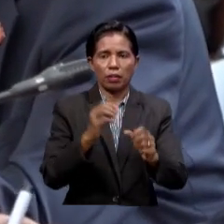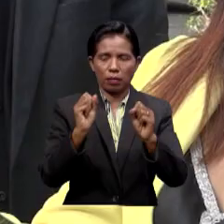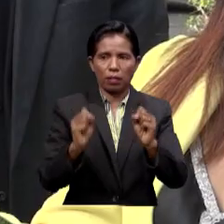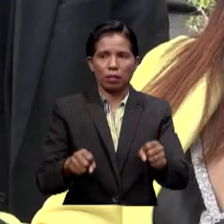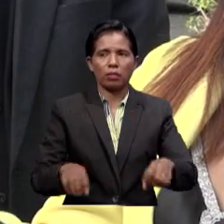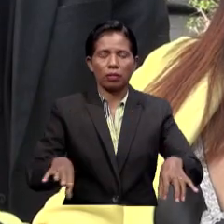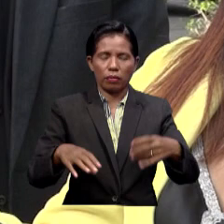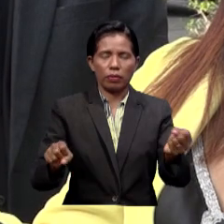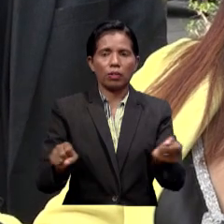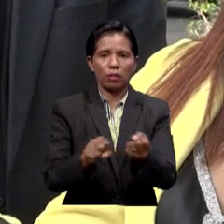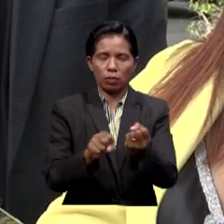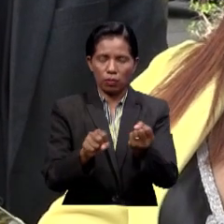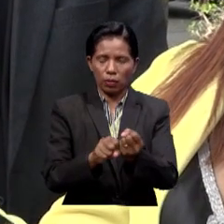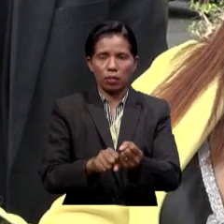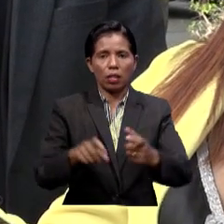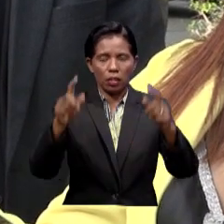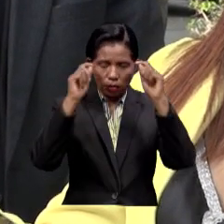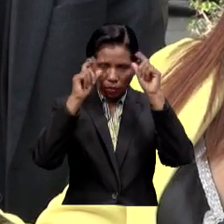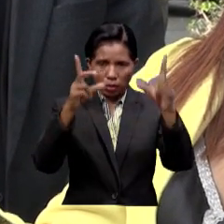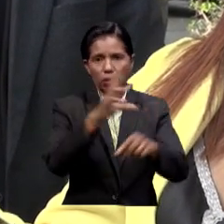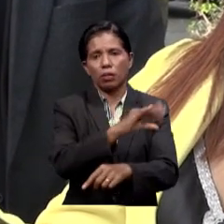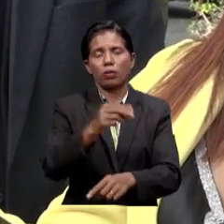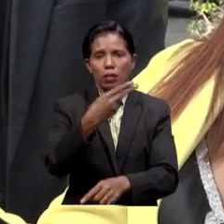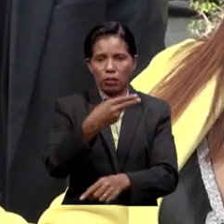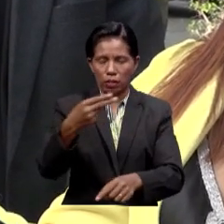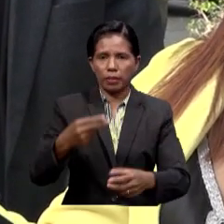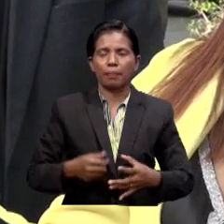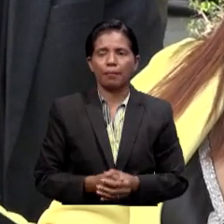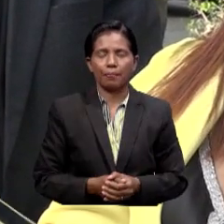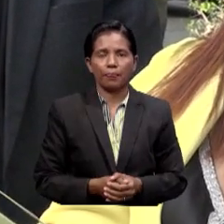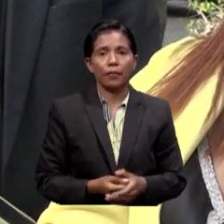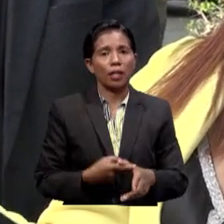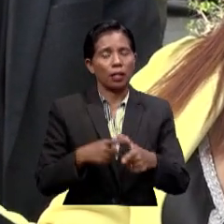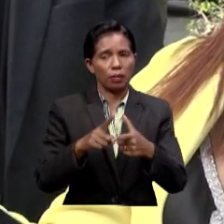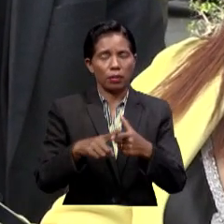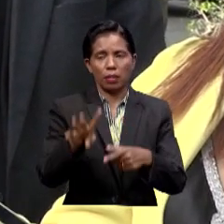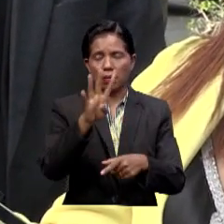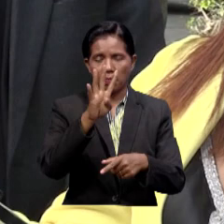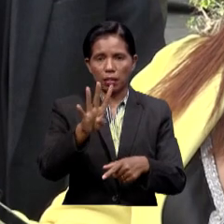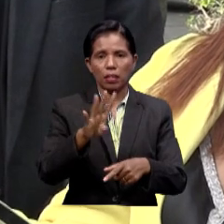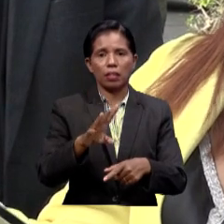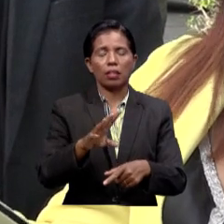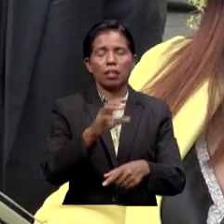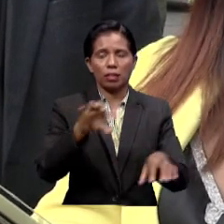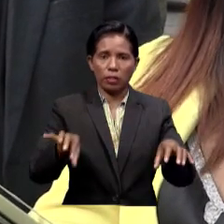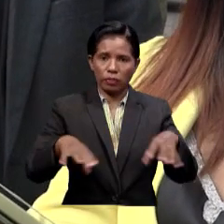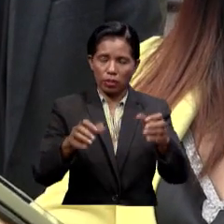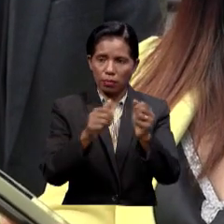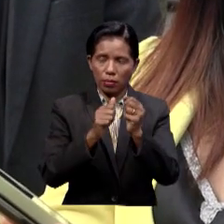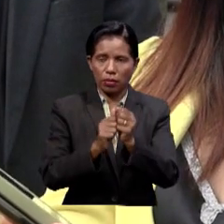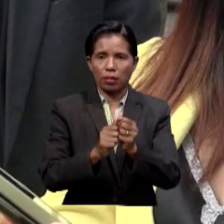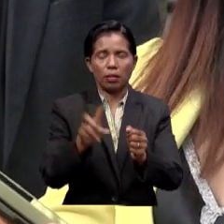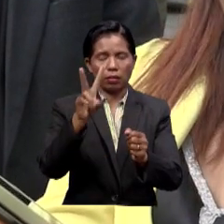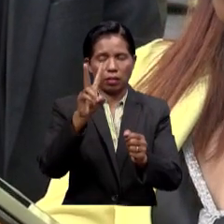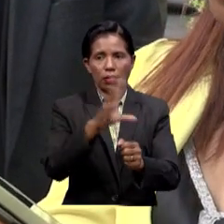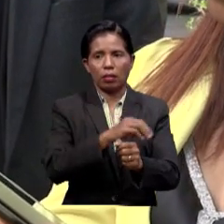memperkuat hubungan bilateral Indonesia Timor Leste. Di samping keempat MOU tersebut, kedua pemimpin juga